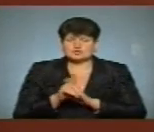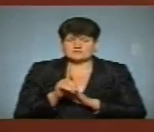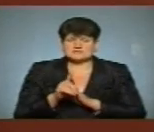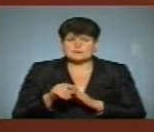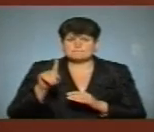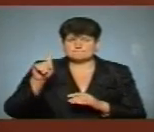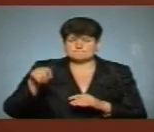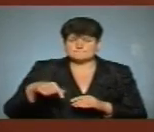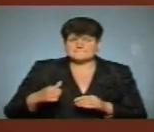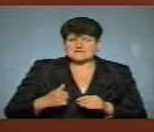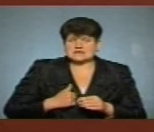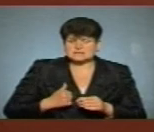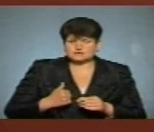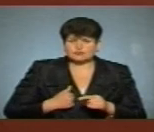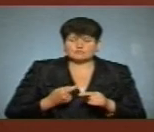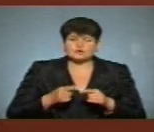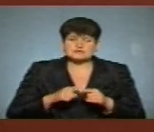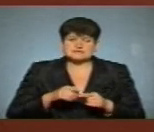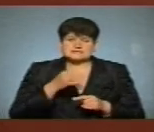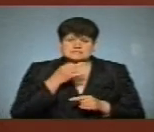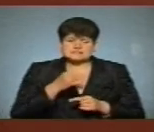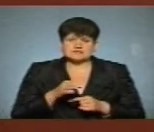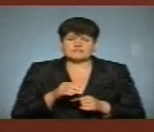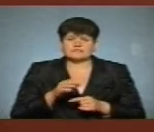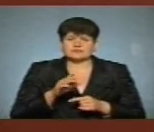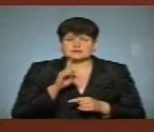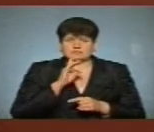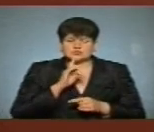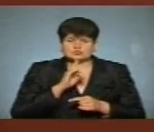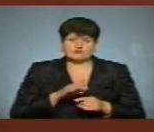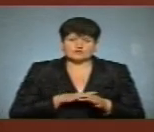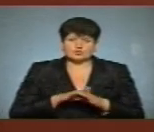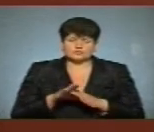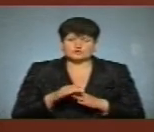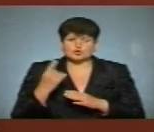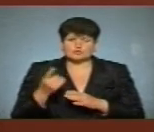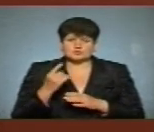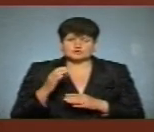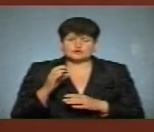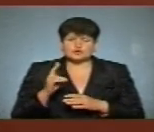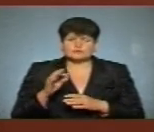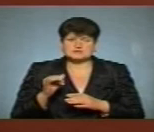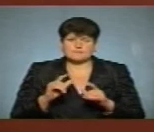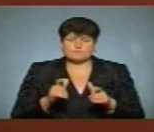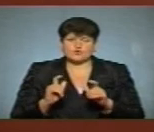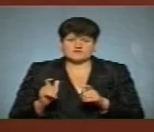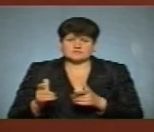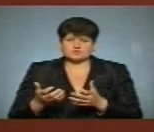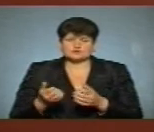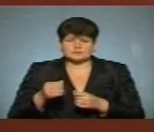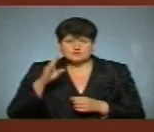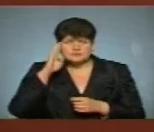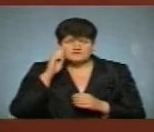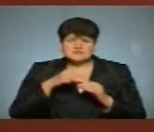призов. Про це повідомив тимчасово виконувач обов'язків обласного військового комісара Олександр Скумбрій. Повістки отримуватимуть юнаки